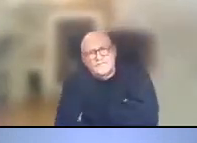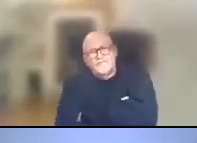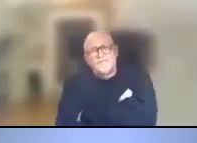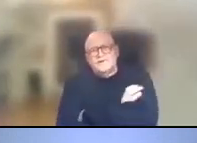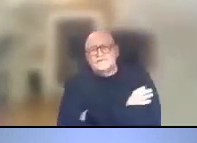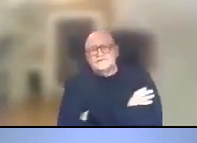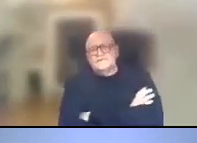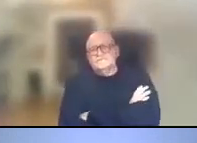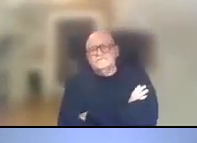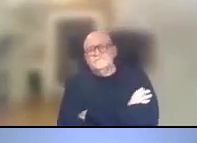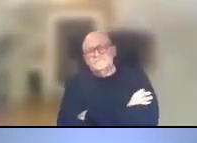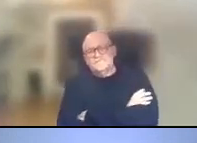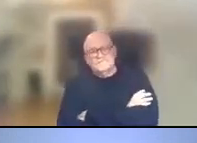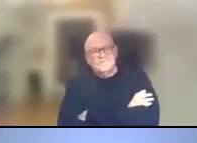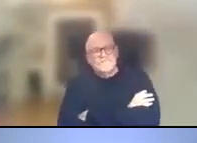ein vorletztes,